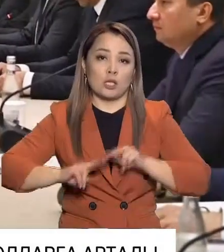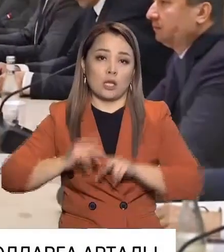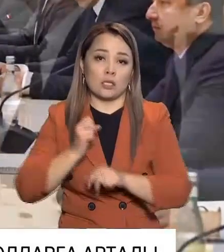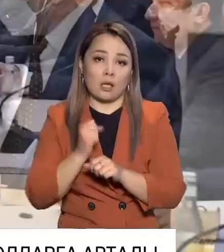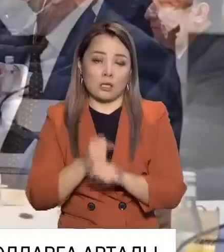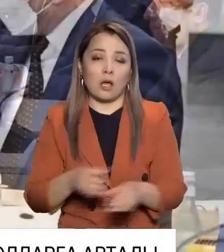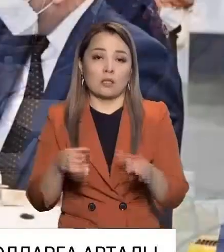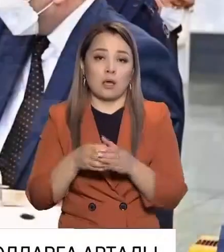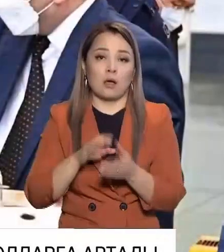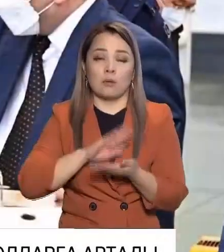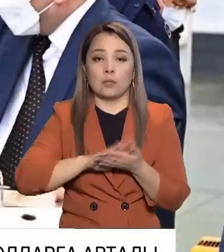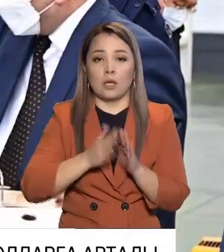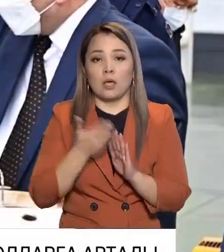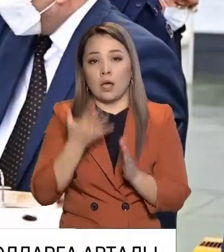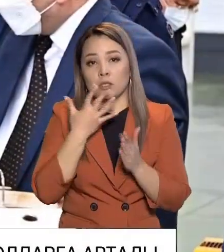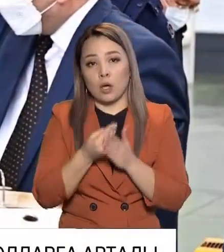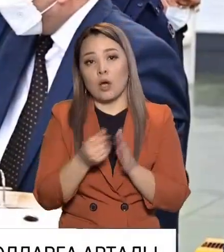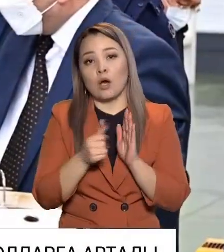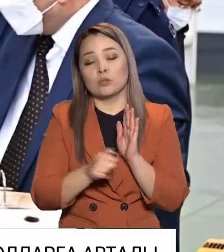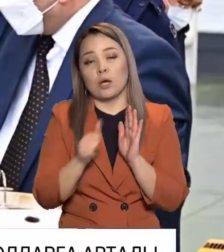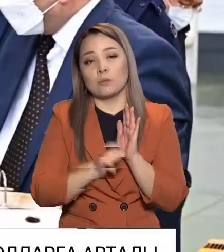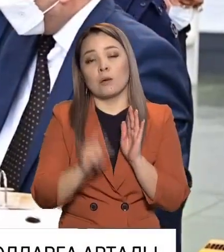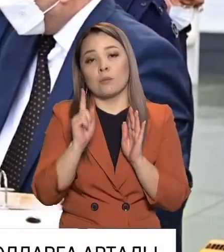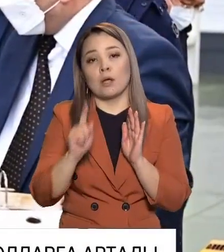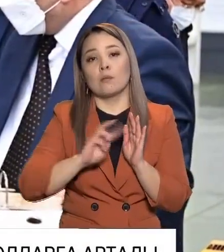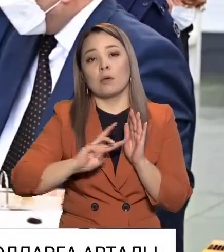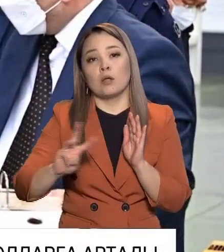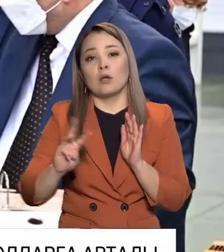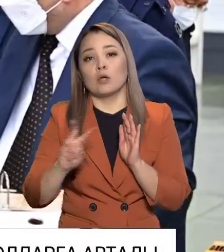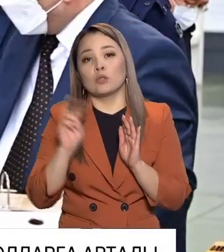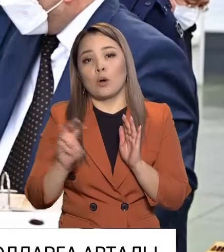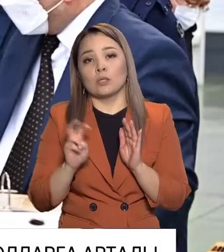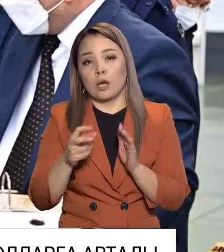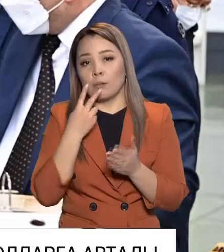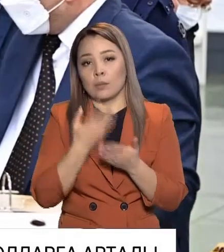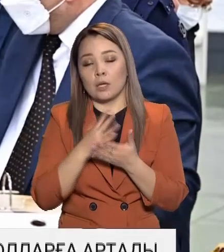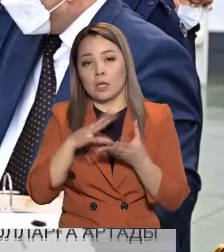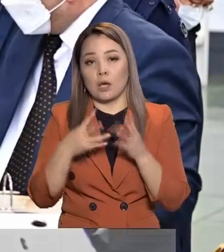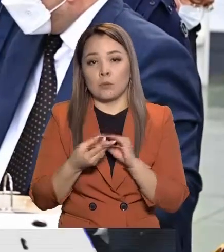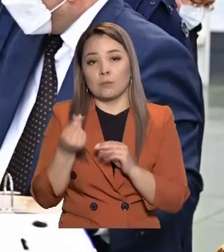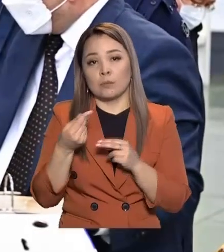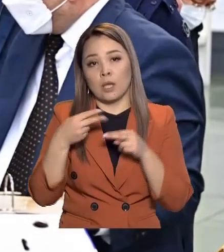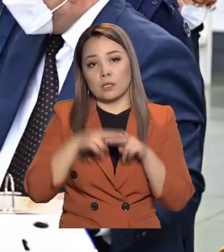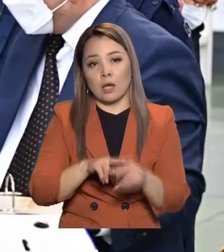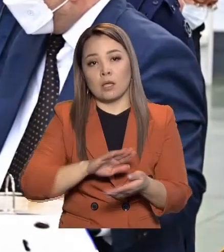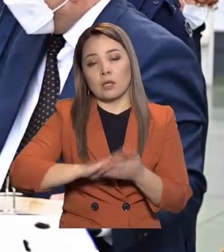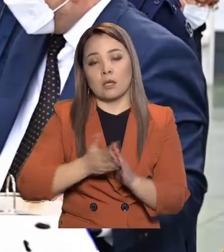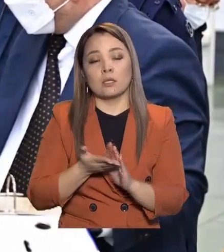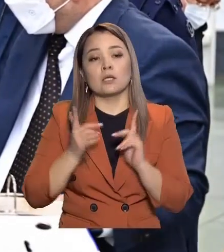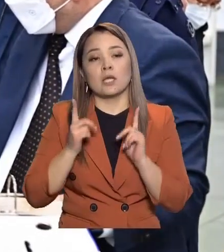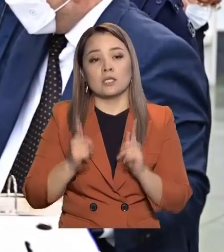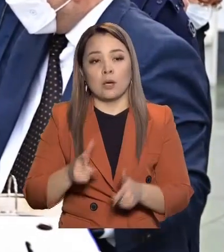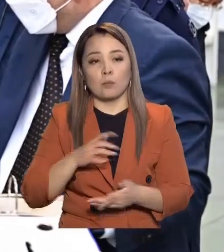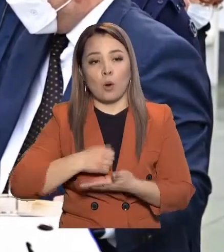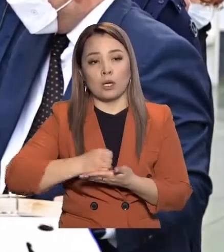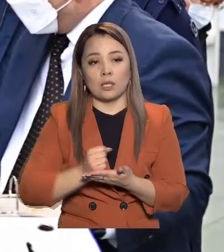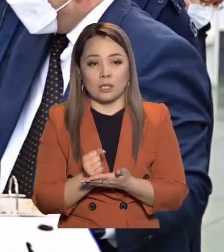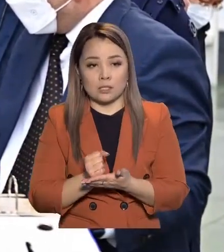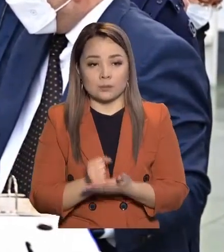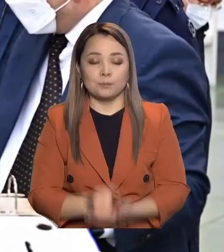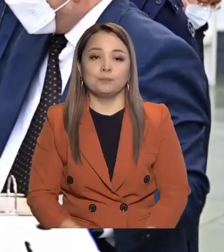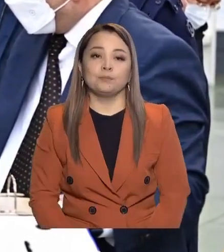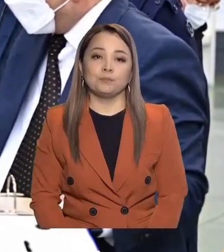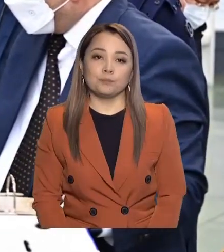логистика салаларында жалпы сомасы 661 миллион долларға жететін бірқатар коммерциялық келісімге уағдаласты.